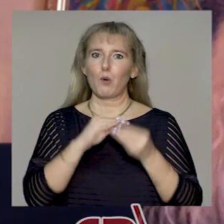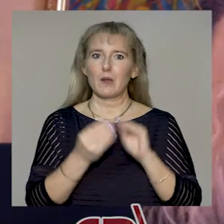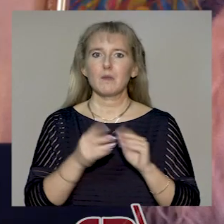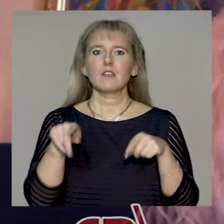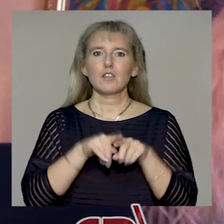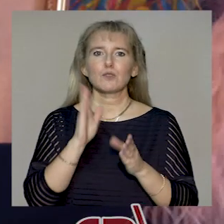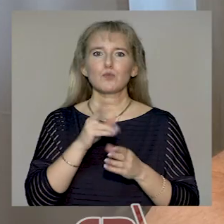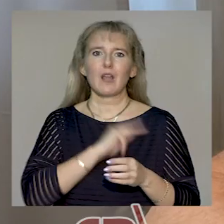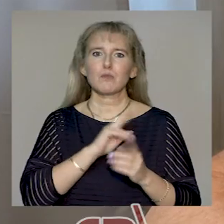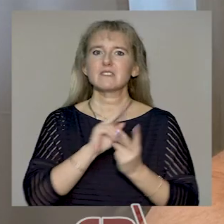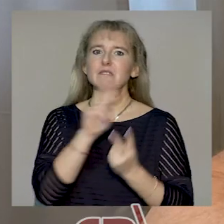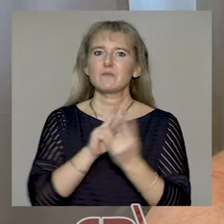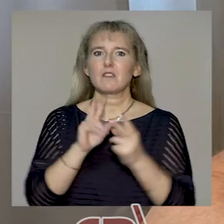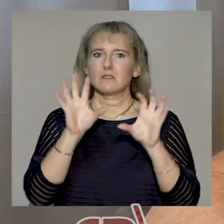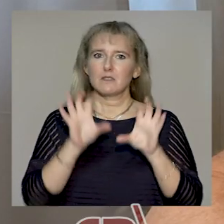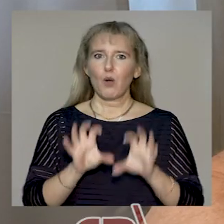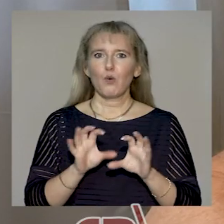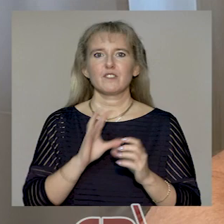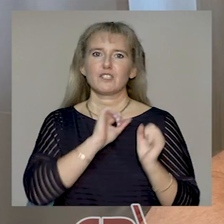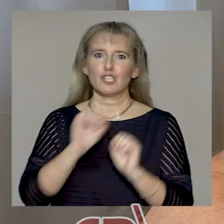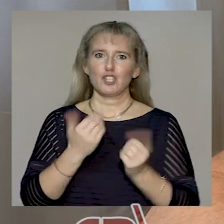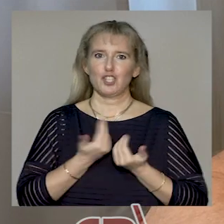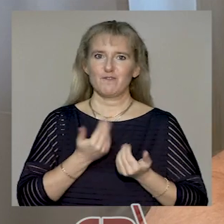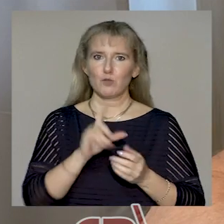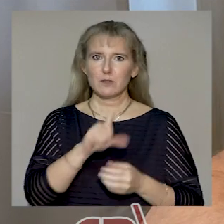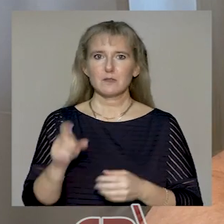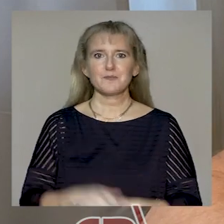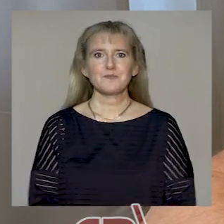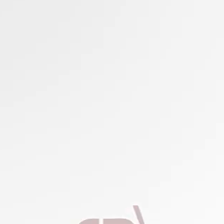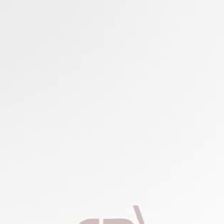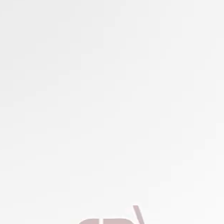а также будет работать над изменением законодательства в защиту животных.